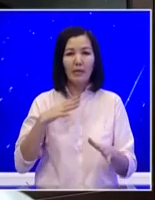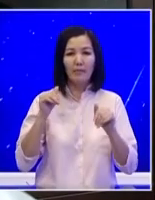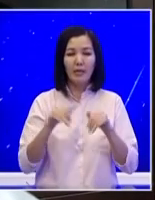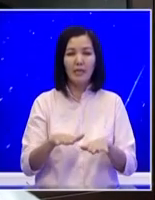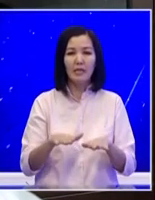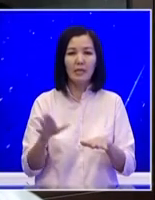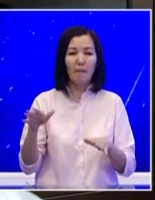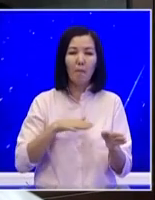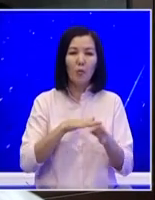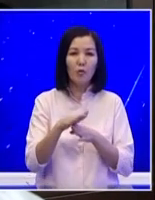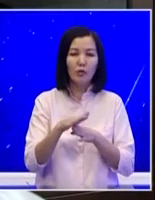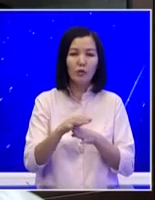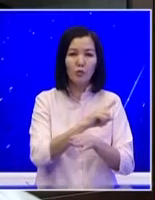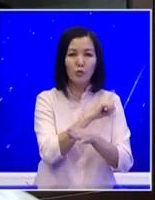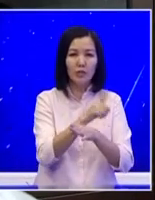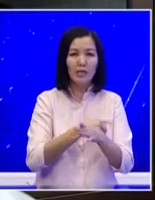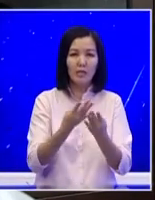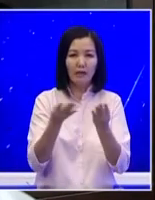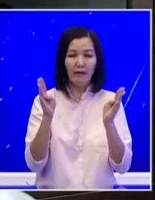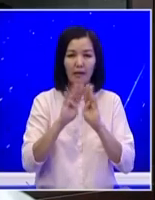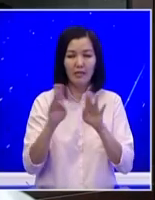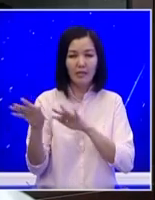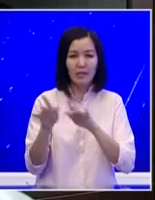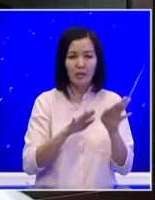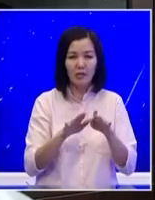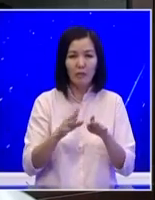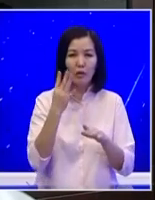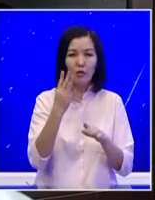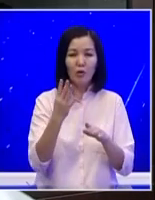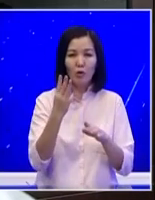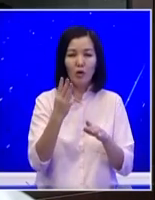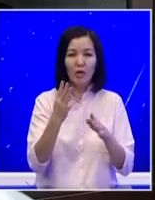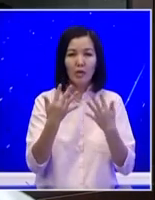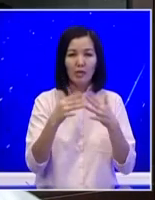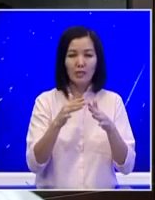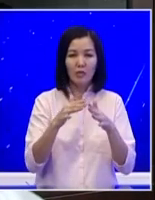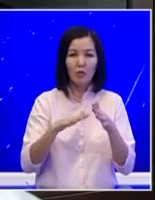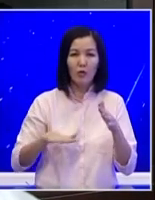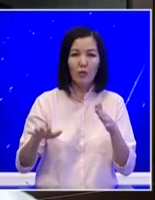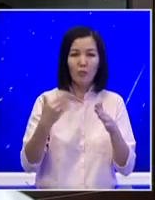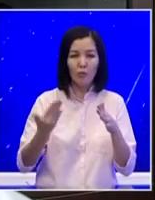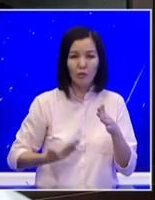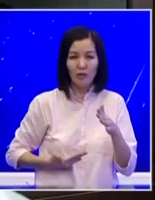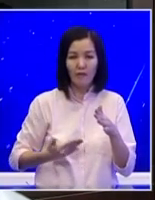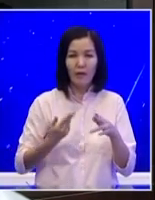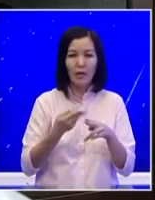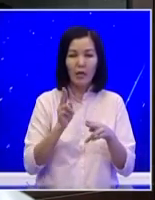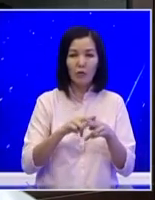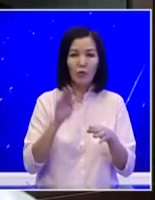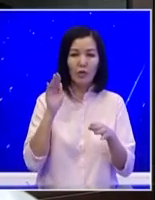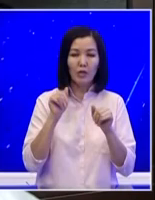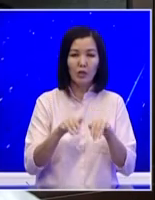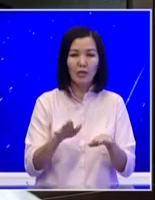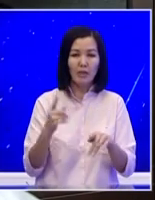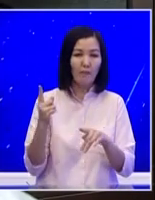решение полностью усилить карантинный режим в 3 населенных пунктах. Сами знаете, это было принято решение.